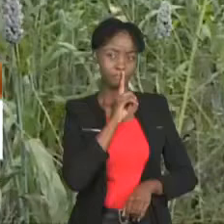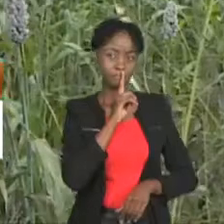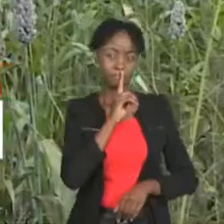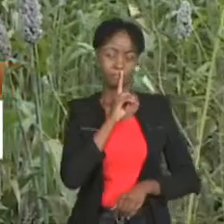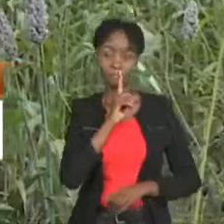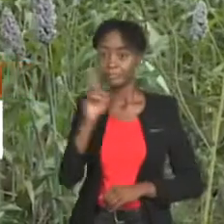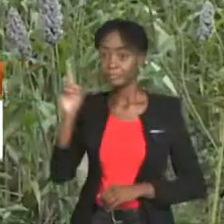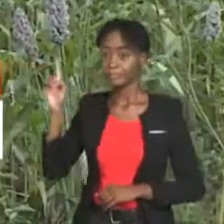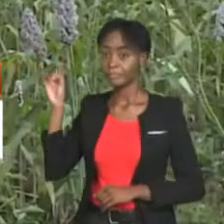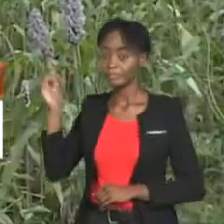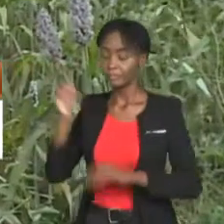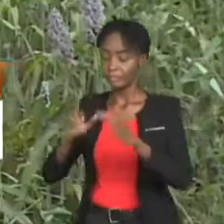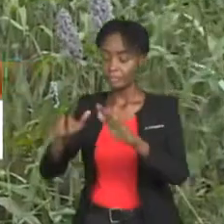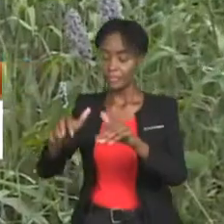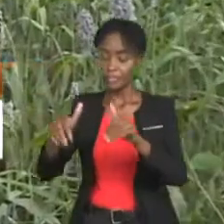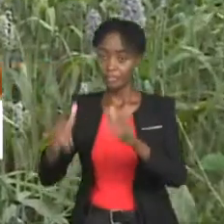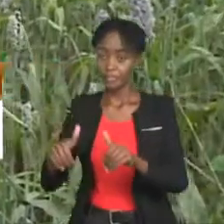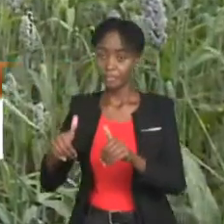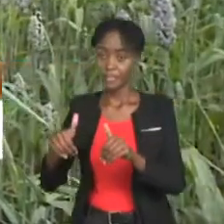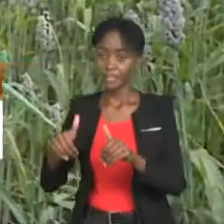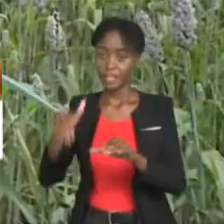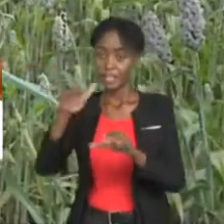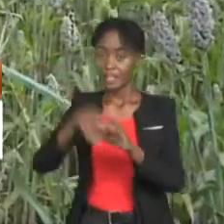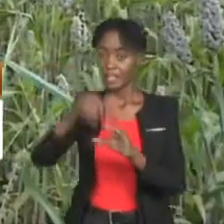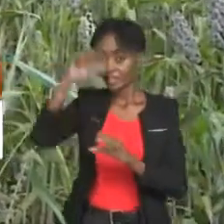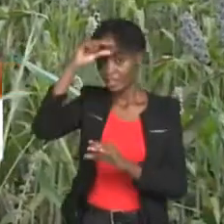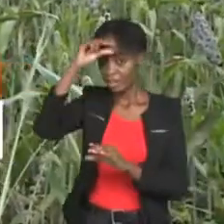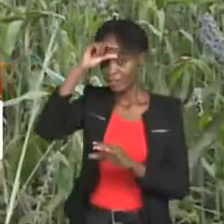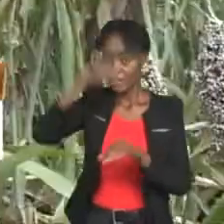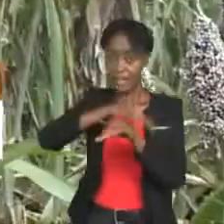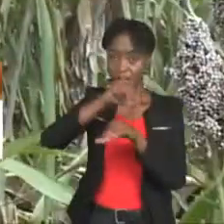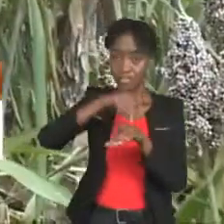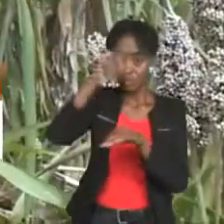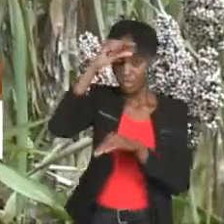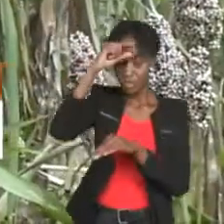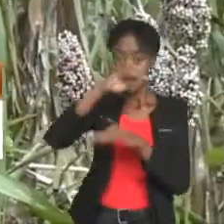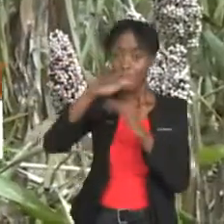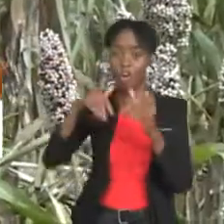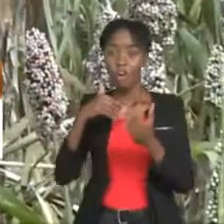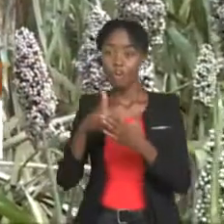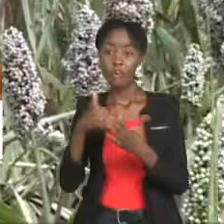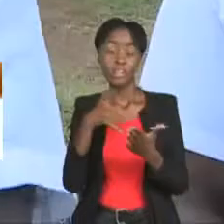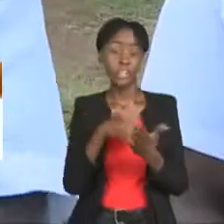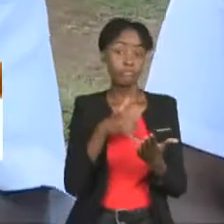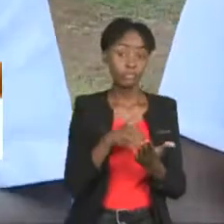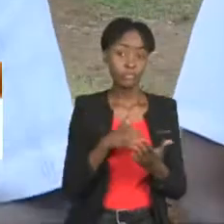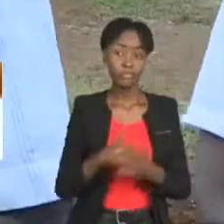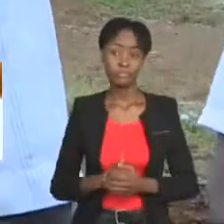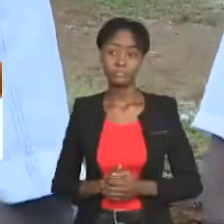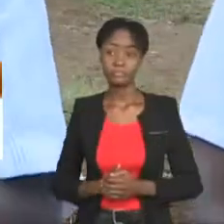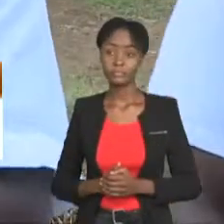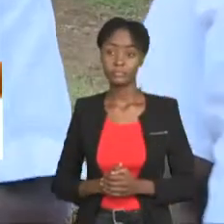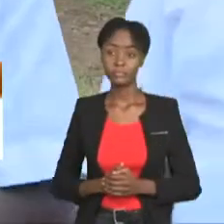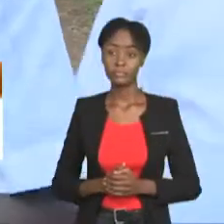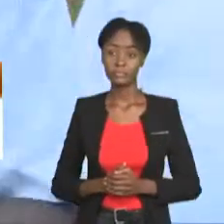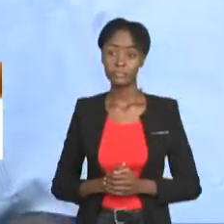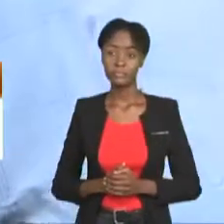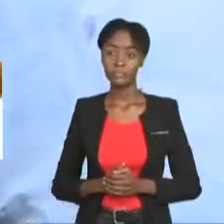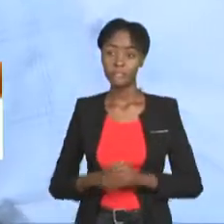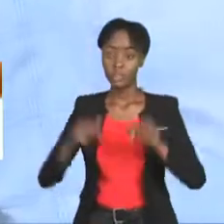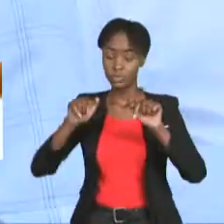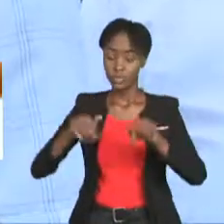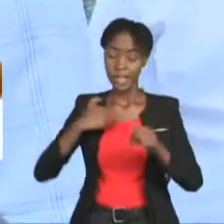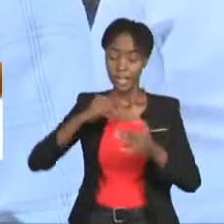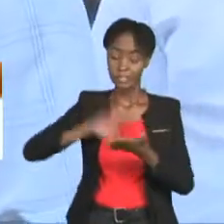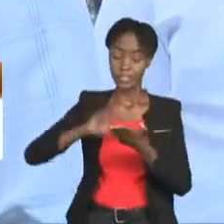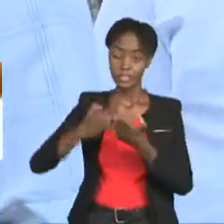Kitengo cha ukulima kwenye kaunti kwa ushirikiano na serikali kuu, hata hivyo, iliingilia kati. Mobilize those resources. Today morning we started